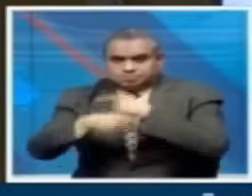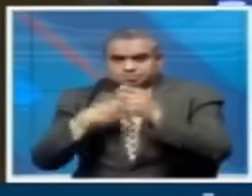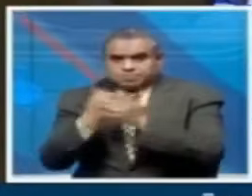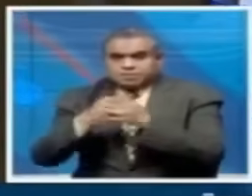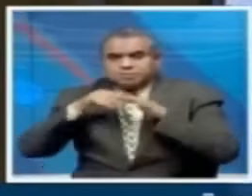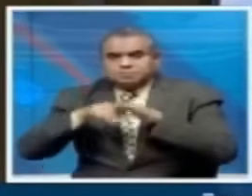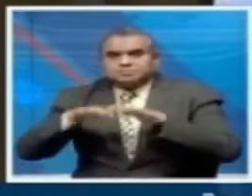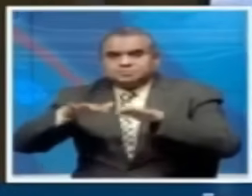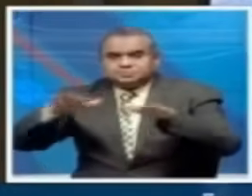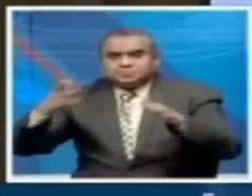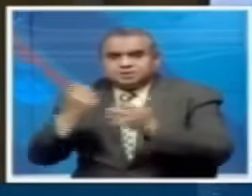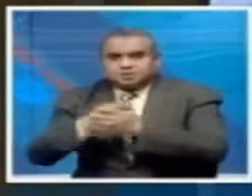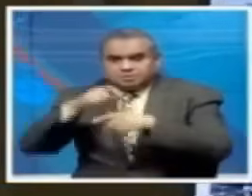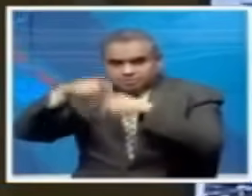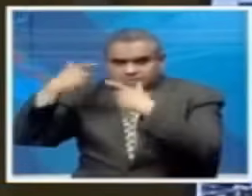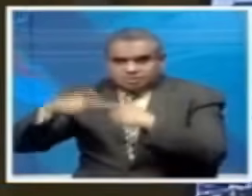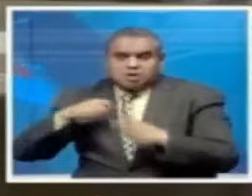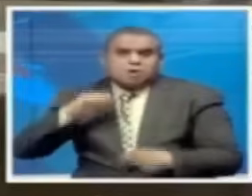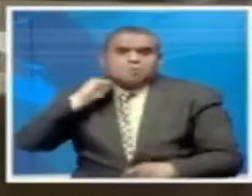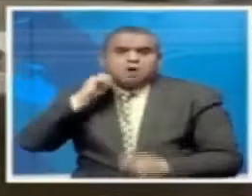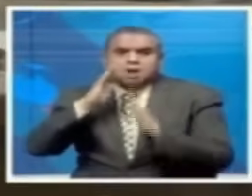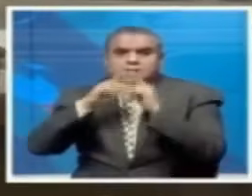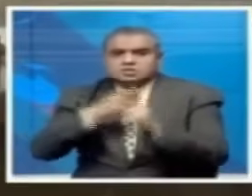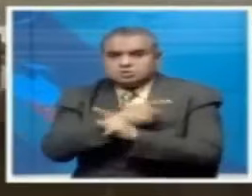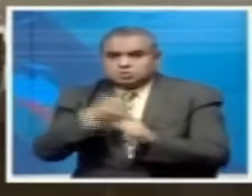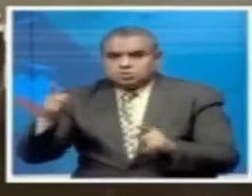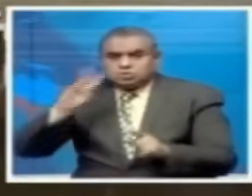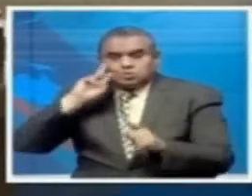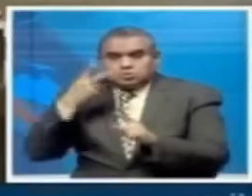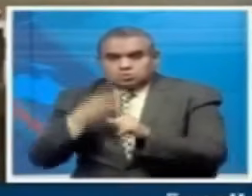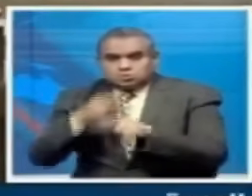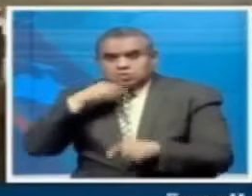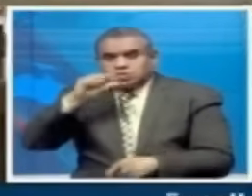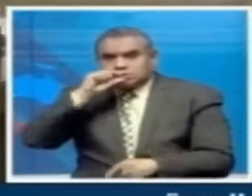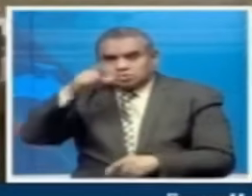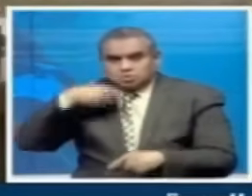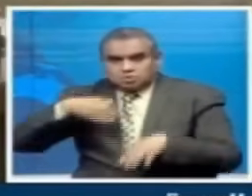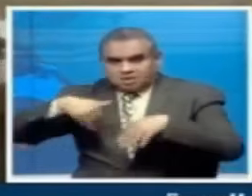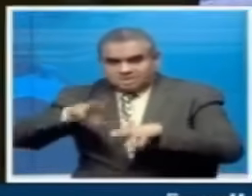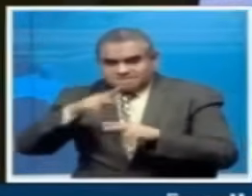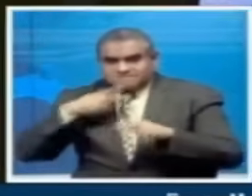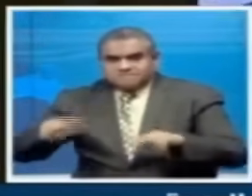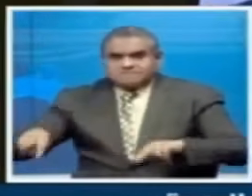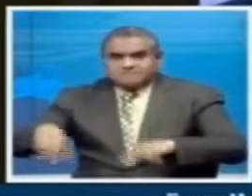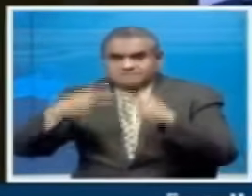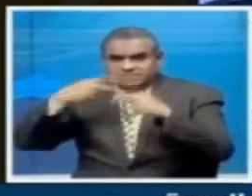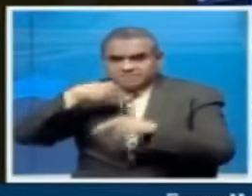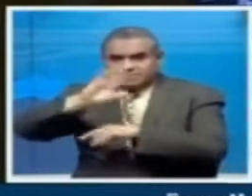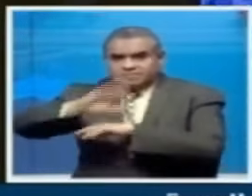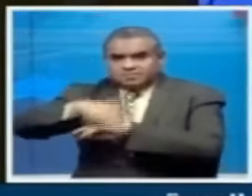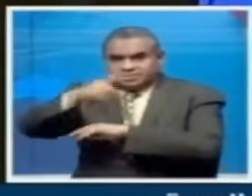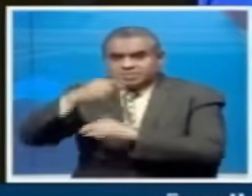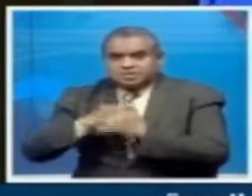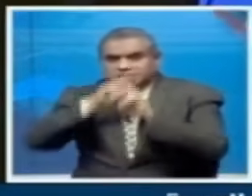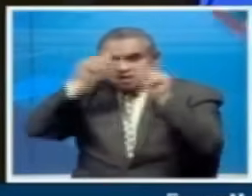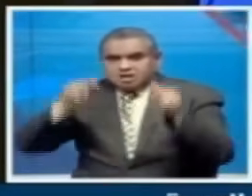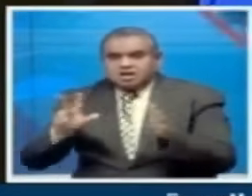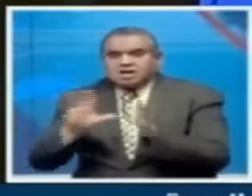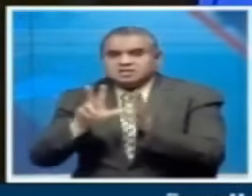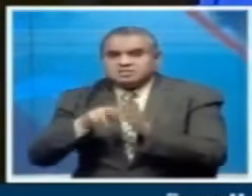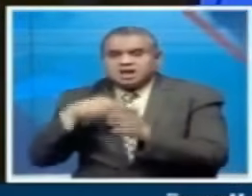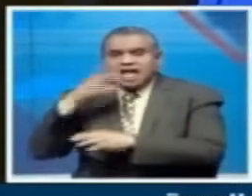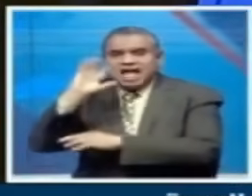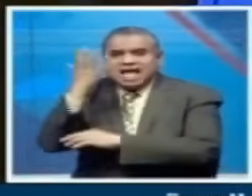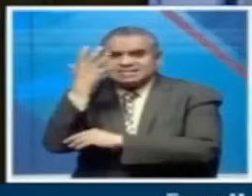هذا النموذج بمختلف المحافظات. كما شاهد الدكتور مدبولي فيديو حول خطة تطوير صيدليات الإسعاف